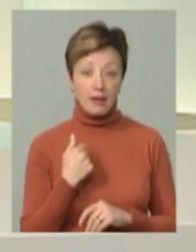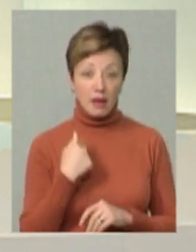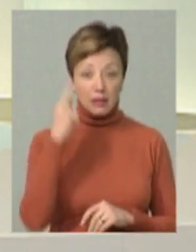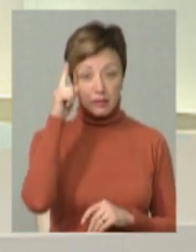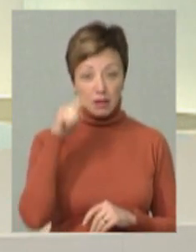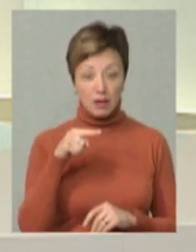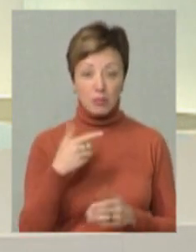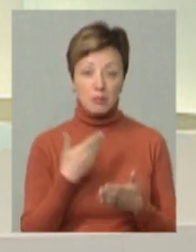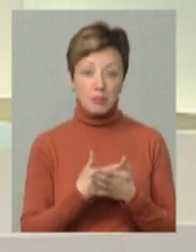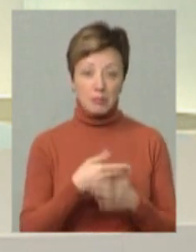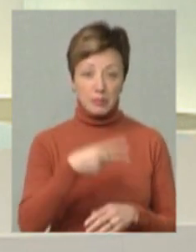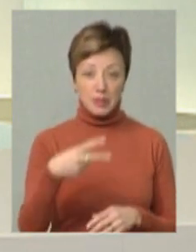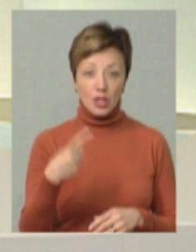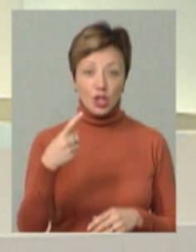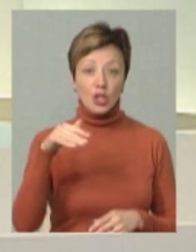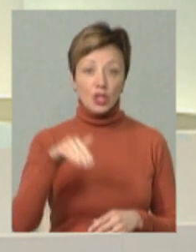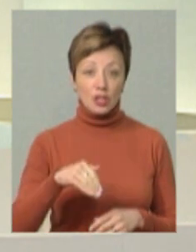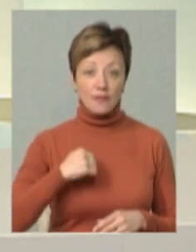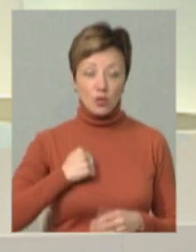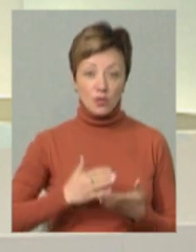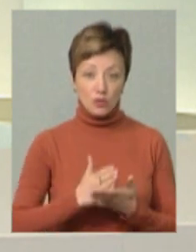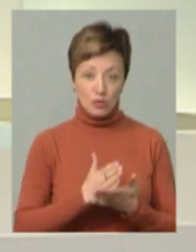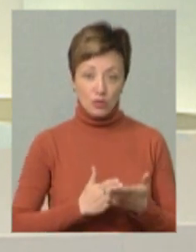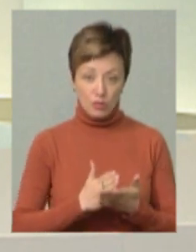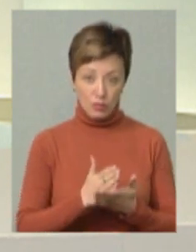відомо, близько 1000 капеланів несуть